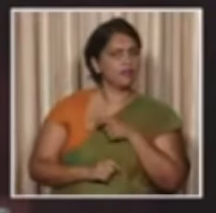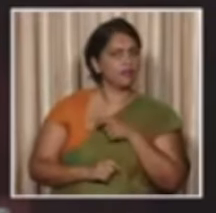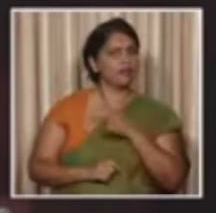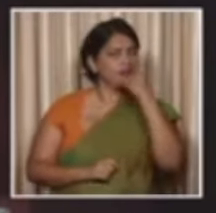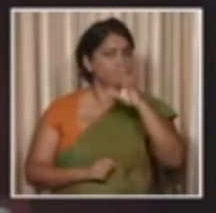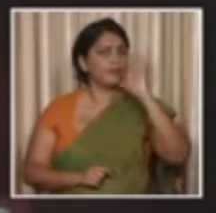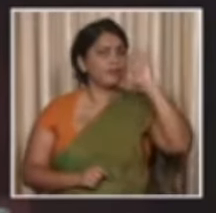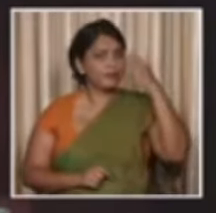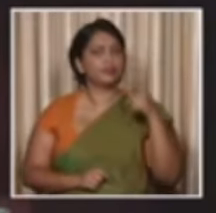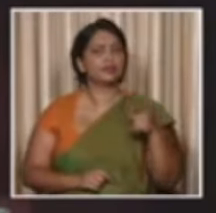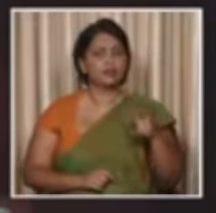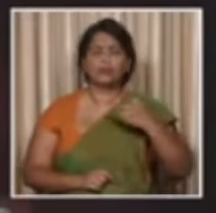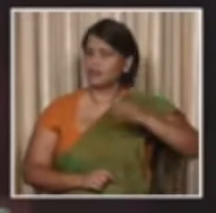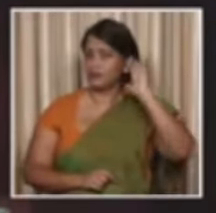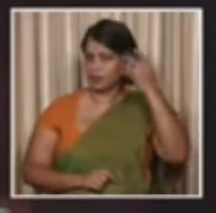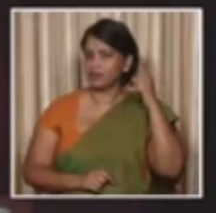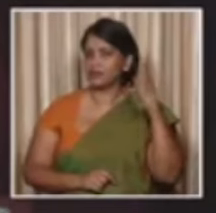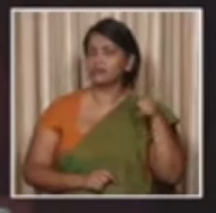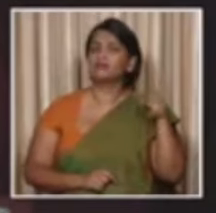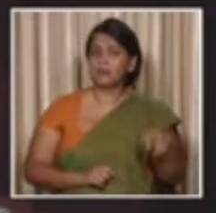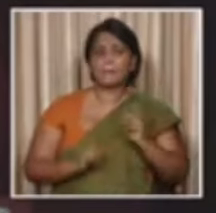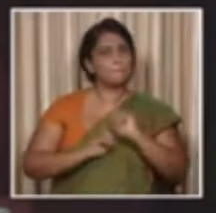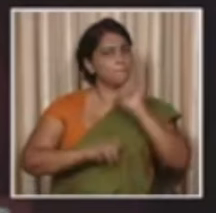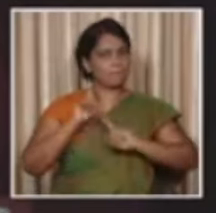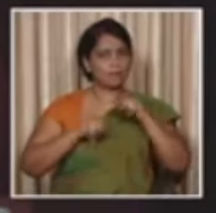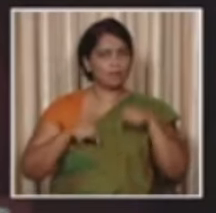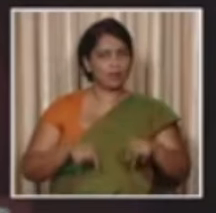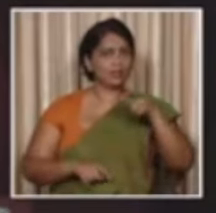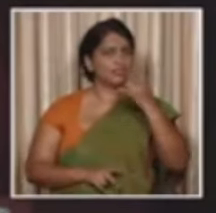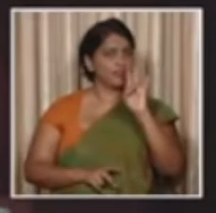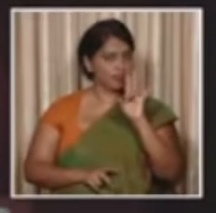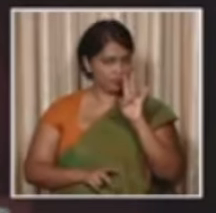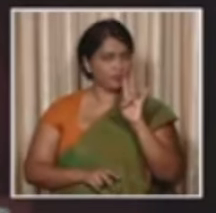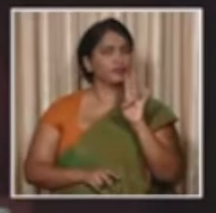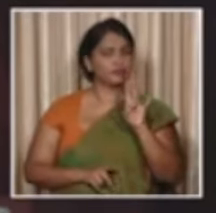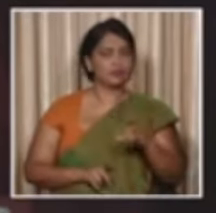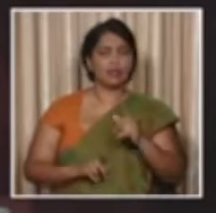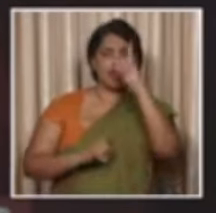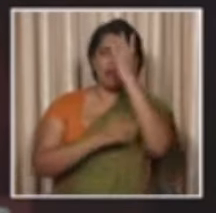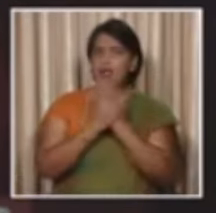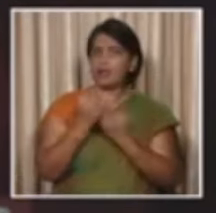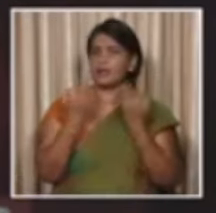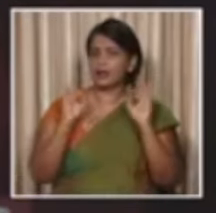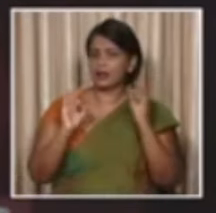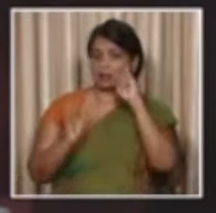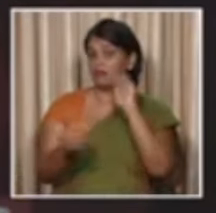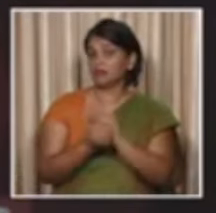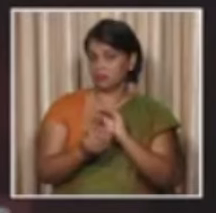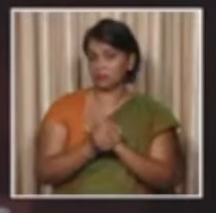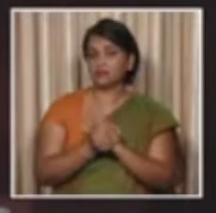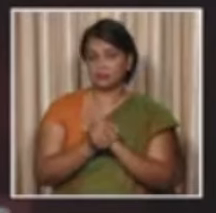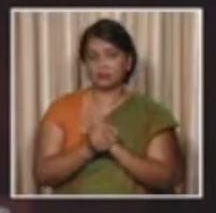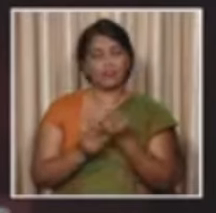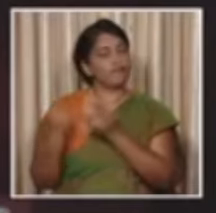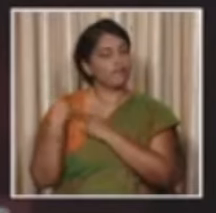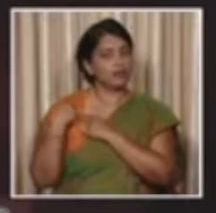නිසා විශේෂයෙන්ම මේ පාර්ලිමේන්තුවේ මේ 225ම මේ ආගමික නිදහස ආරක්ෂා කරන්නට